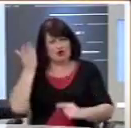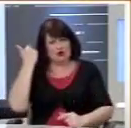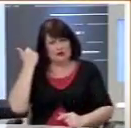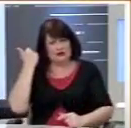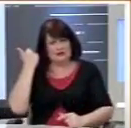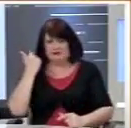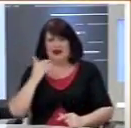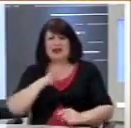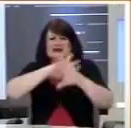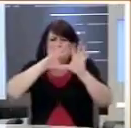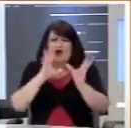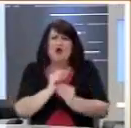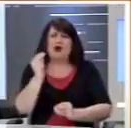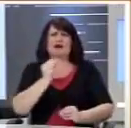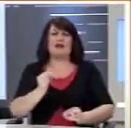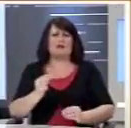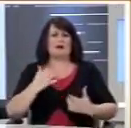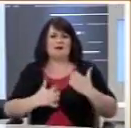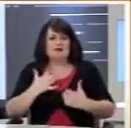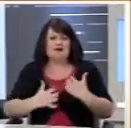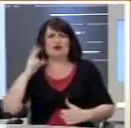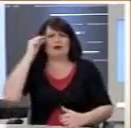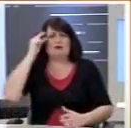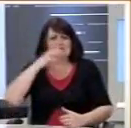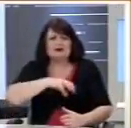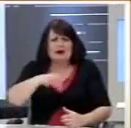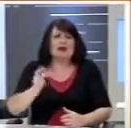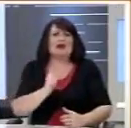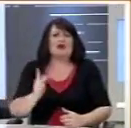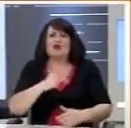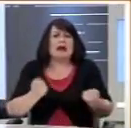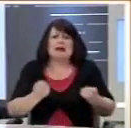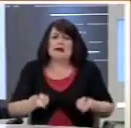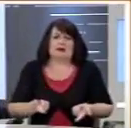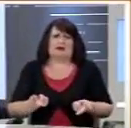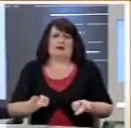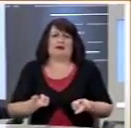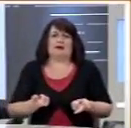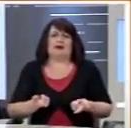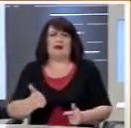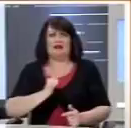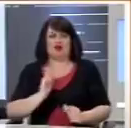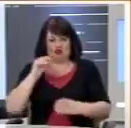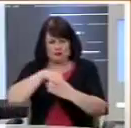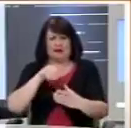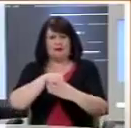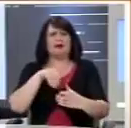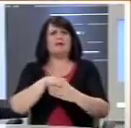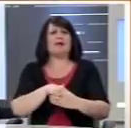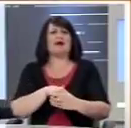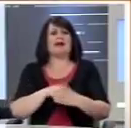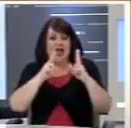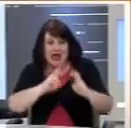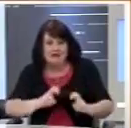Παντού. Παντού ανησυχούν πανεπιστημιακή και κοινωνία ότι παρά έχει μπει ο ιδιωτικός τομέας μέσα στην